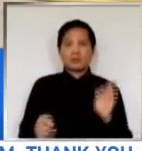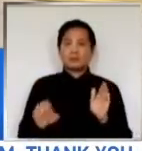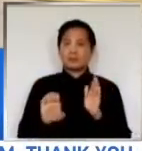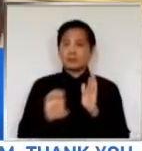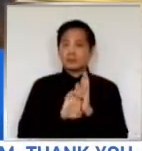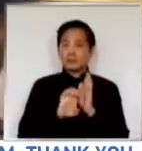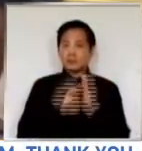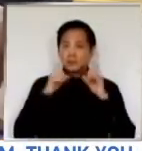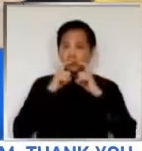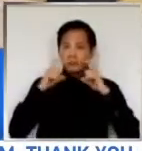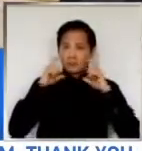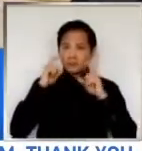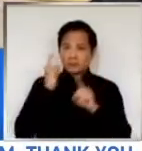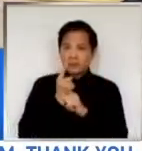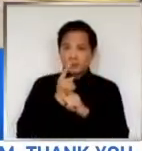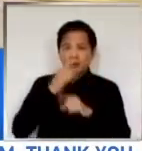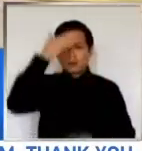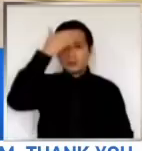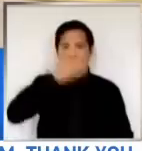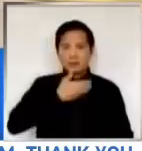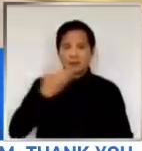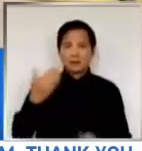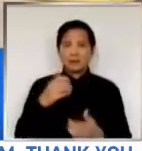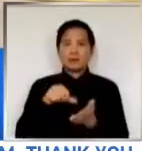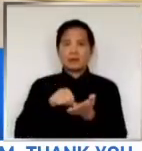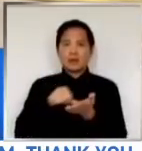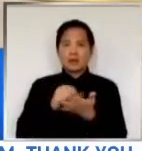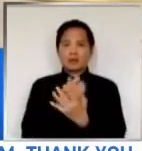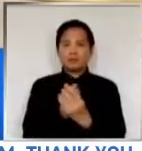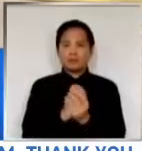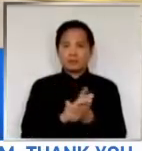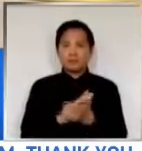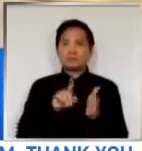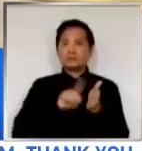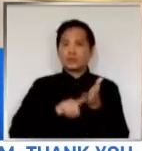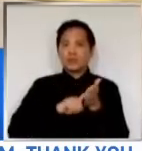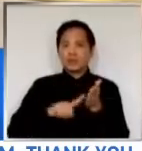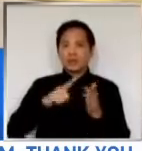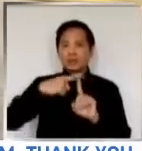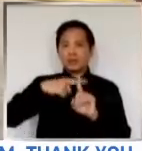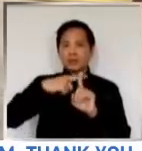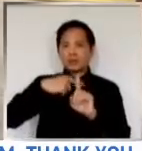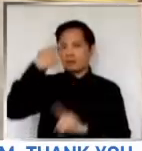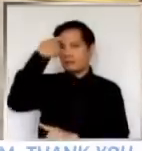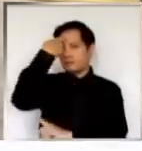mask, face shield, pag-disinfect ng kamay at pag-check ng temperatura. At live